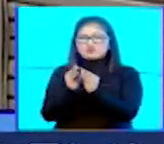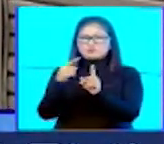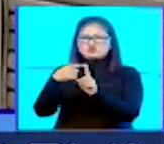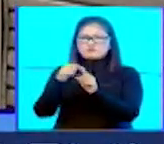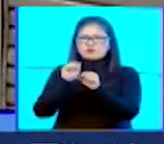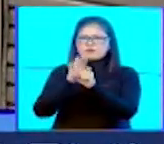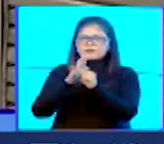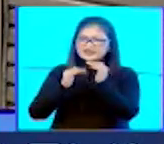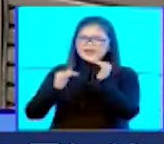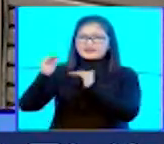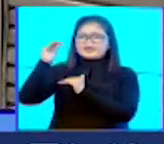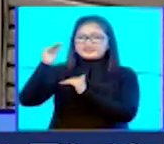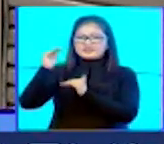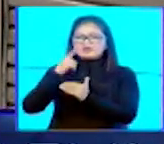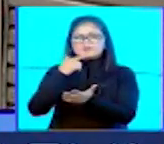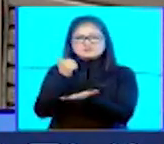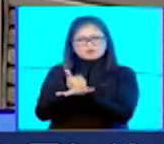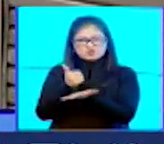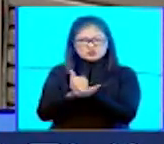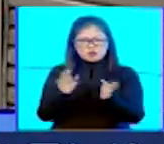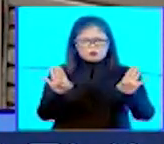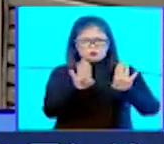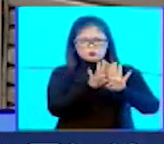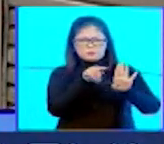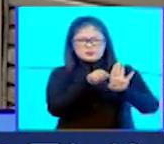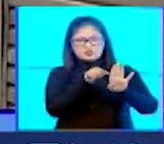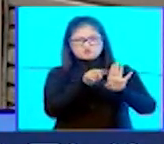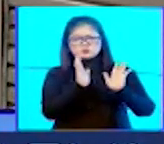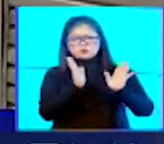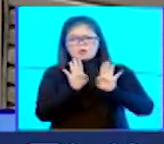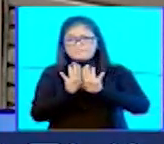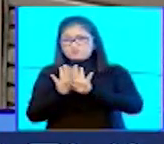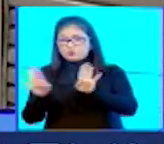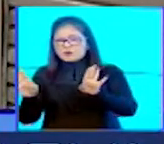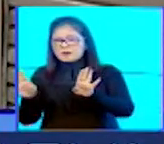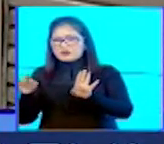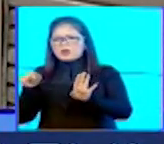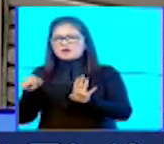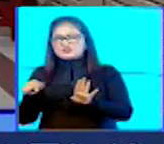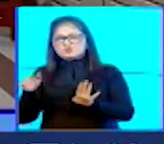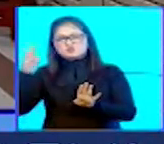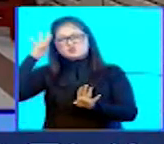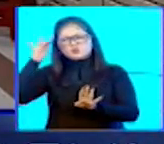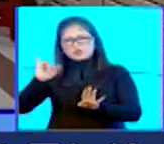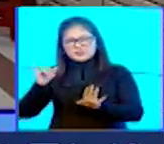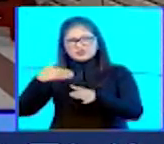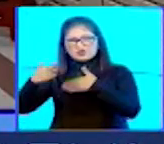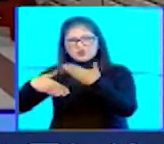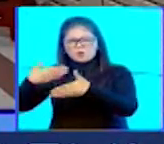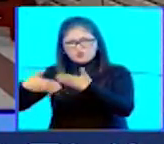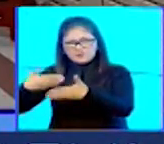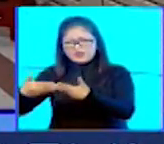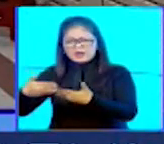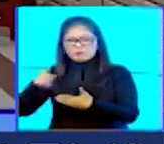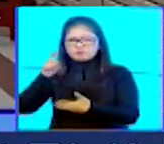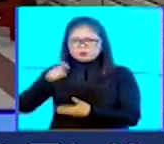pandemi, hanya untuk meningkatkan ataupun menaikkan tingkat kunjungan 10 sampai dengan 20% saja, itu memerlukan waktu tidak kurang dari 3